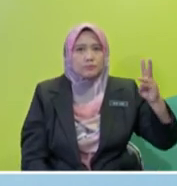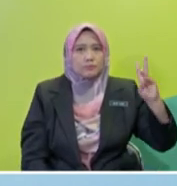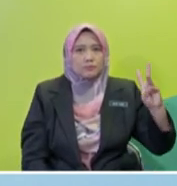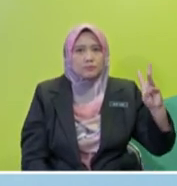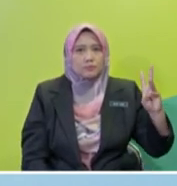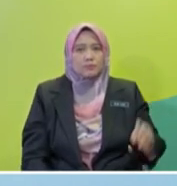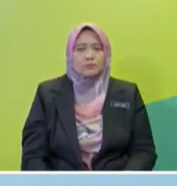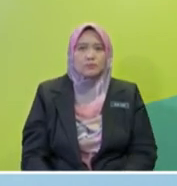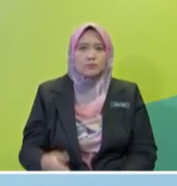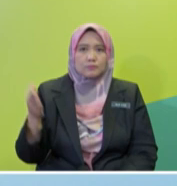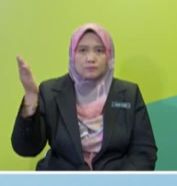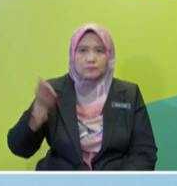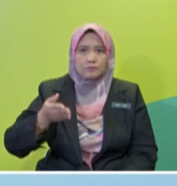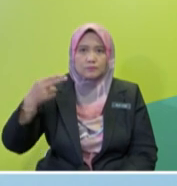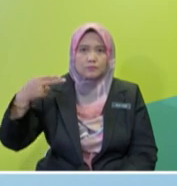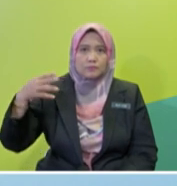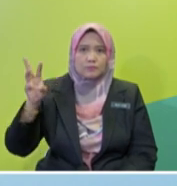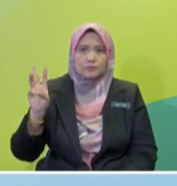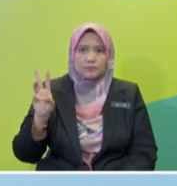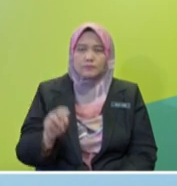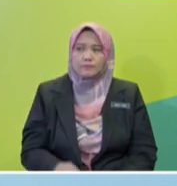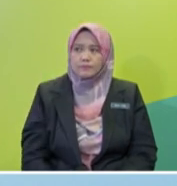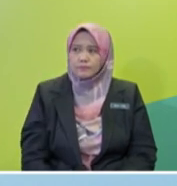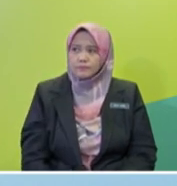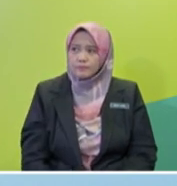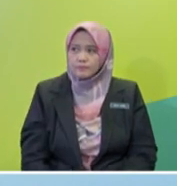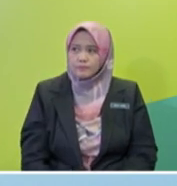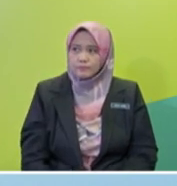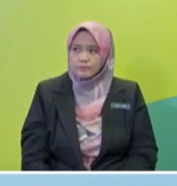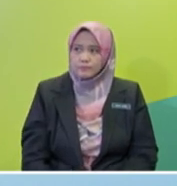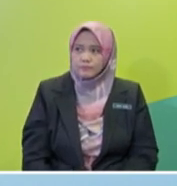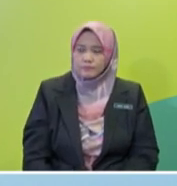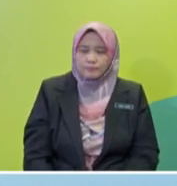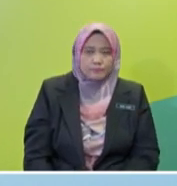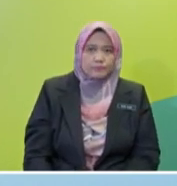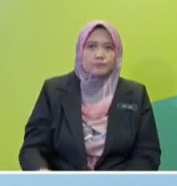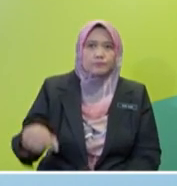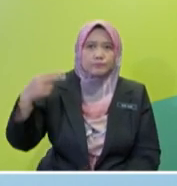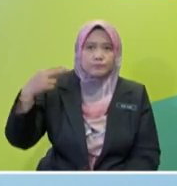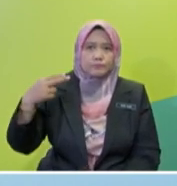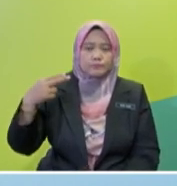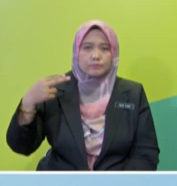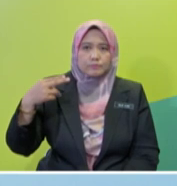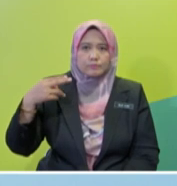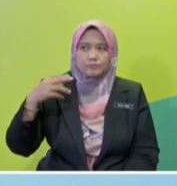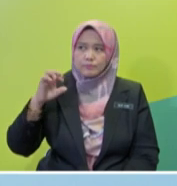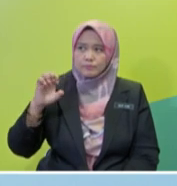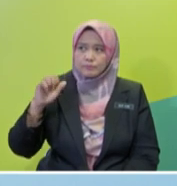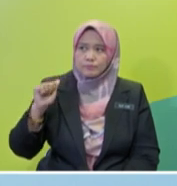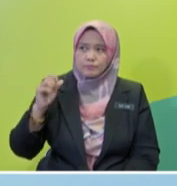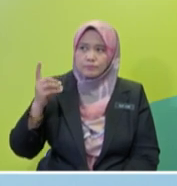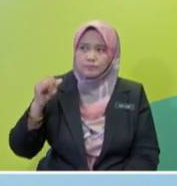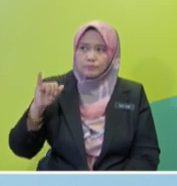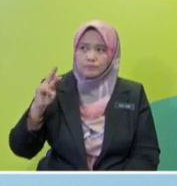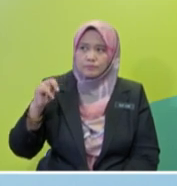dan heading 1 Ini mesti digunakan sebagai tajuk utama kemudian barulah bully